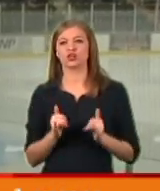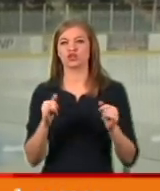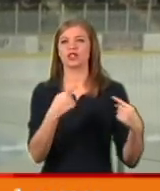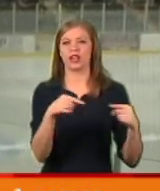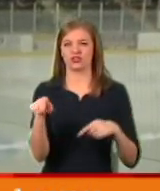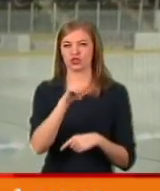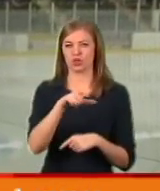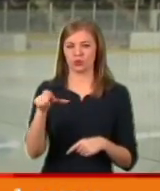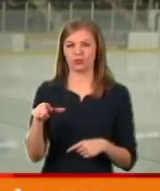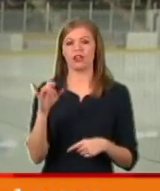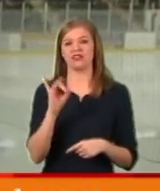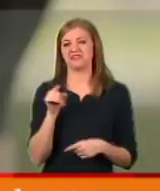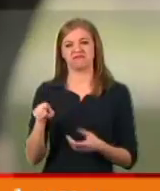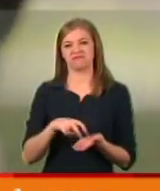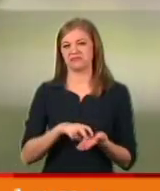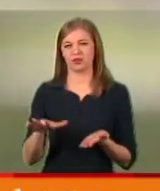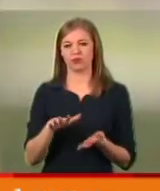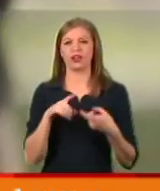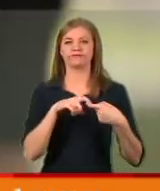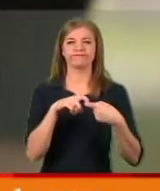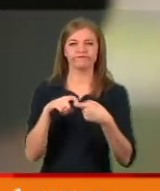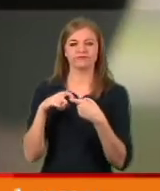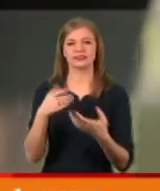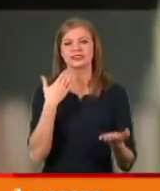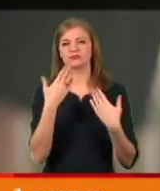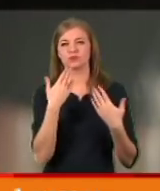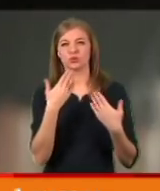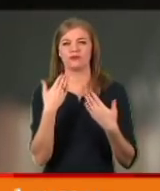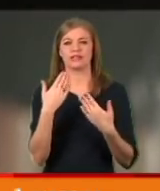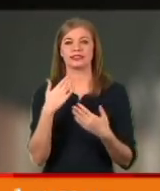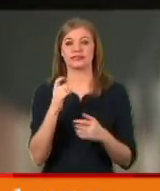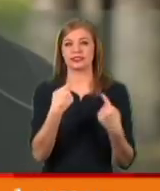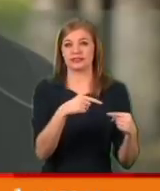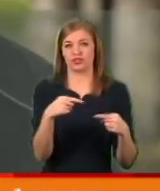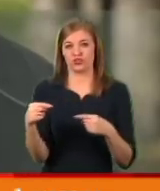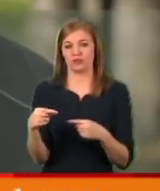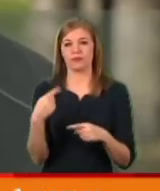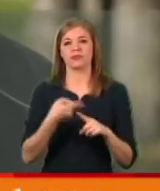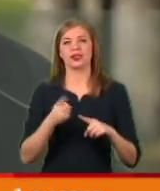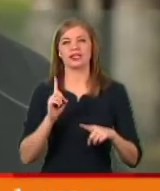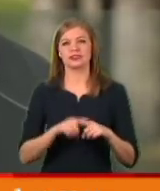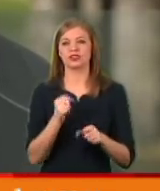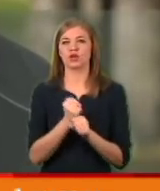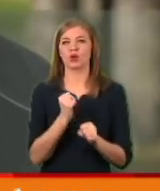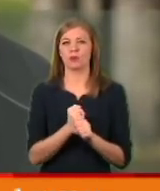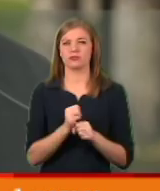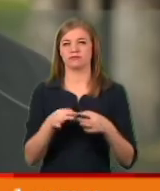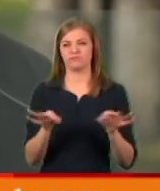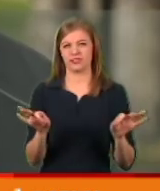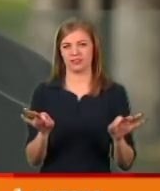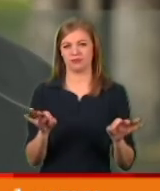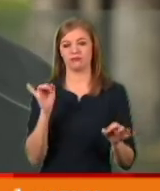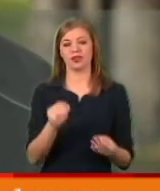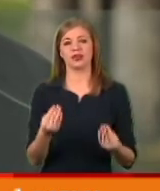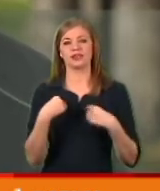інших людей. І вони не бояться контактувати, спілкуватися з іншими. Це робить їх вільними і